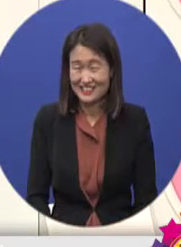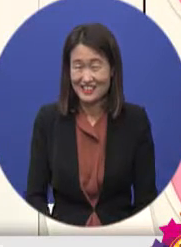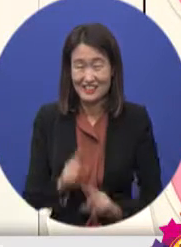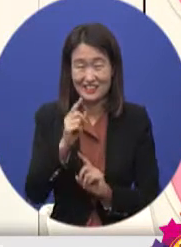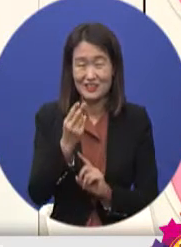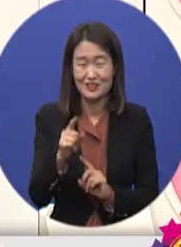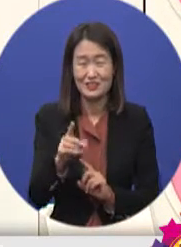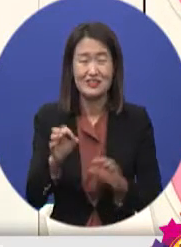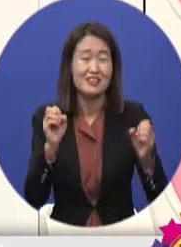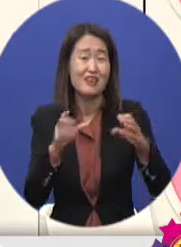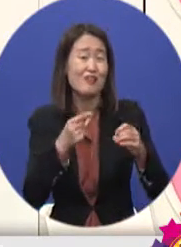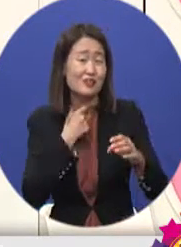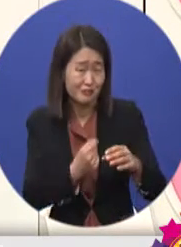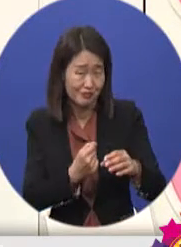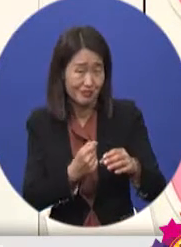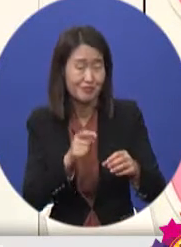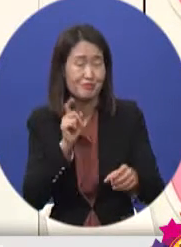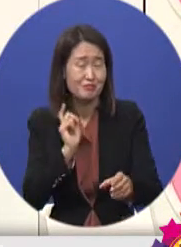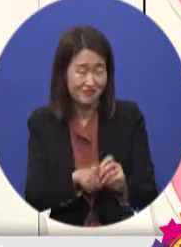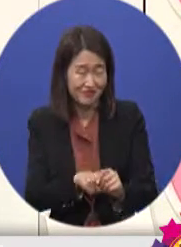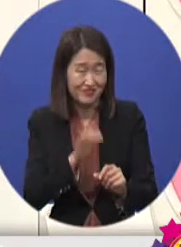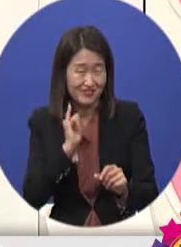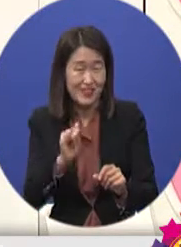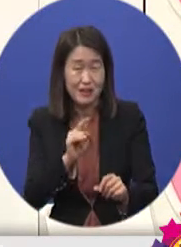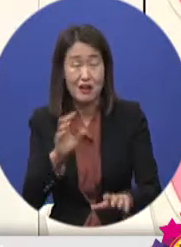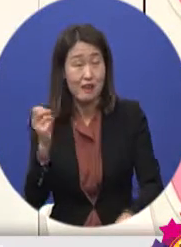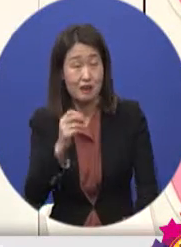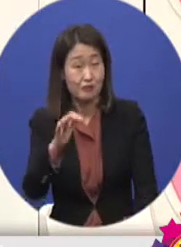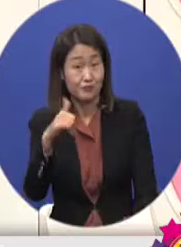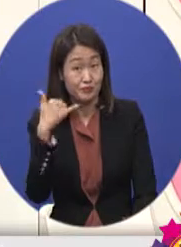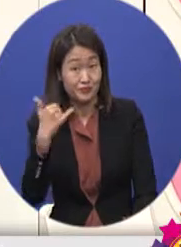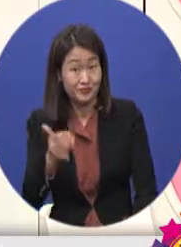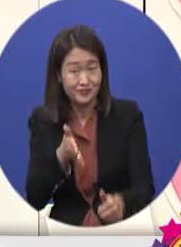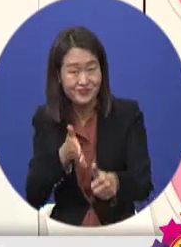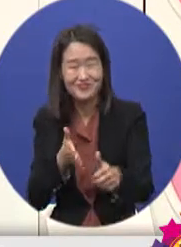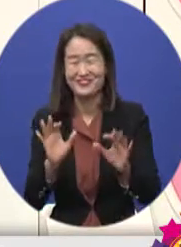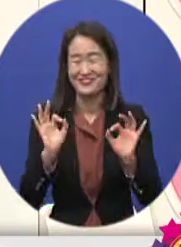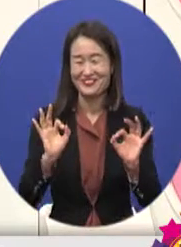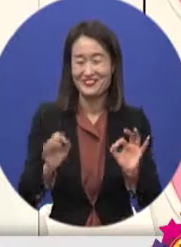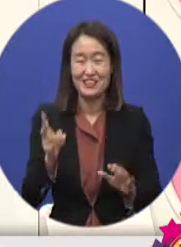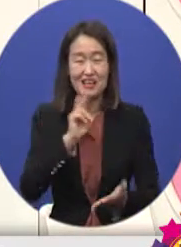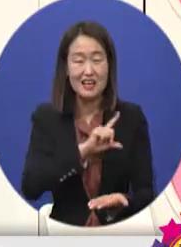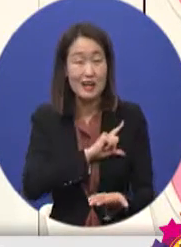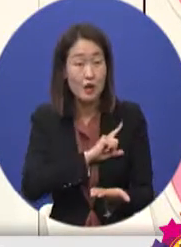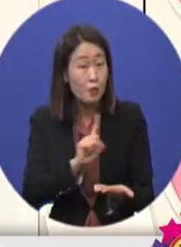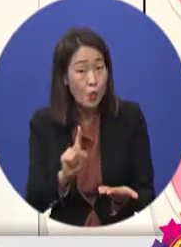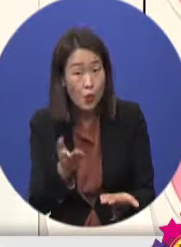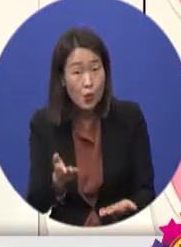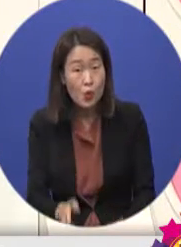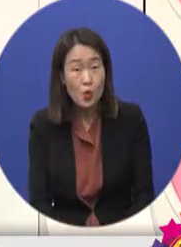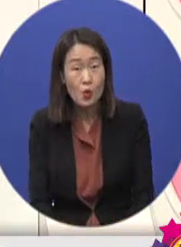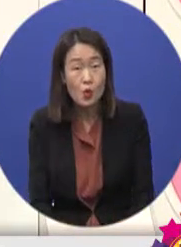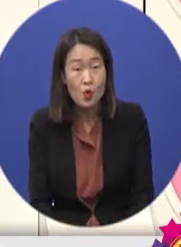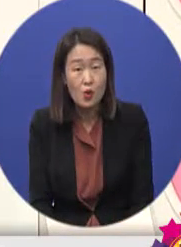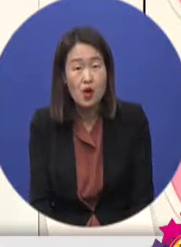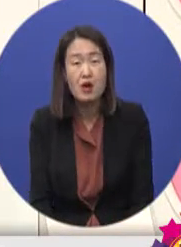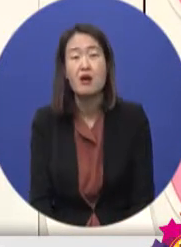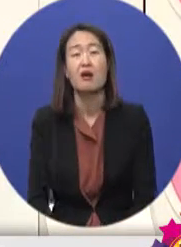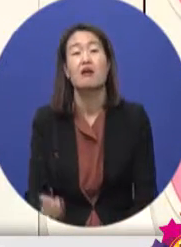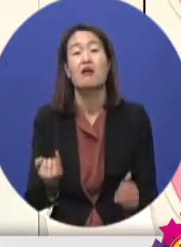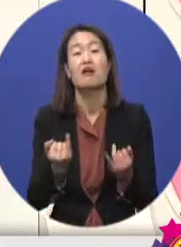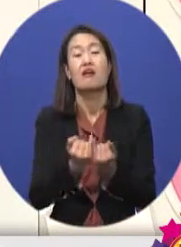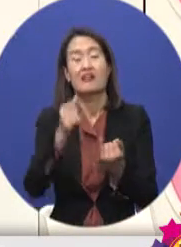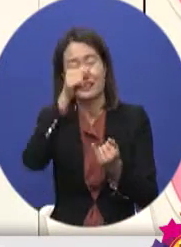효정이하고 이야기하고 싶었어. 아이, 감사합니다. 자주 들려주세요. 예. 네. 무슨 노래 부르신다고요? 여자의